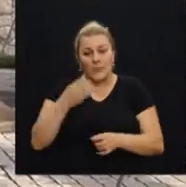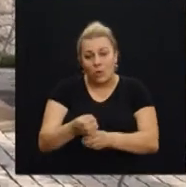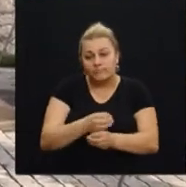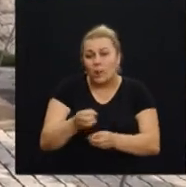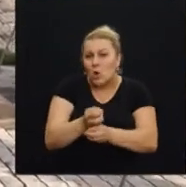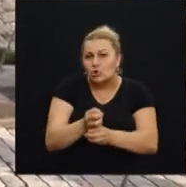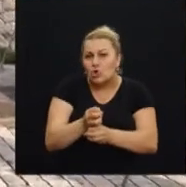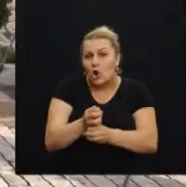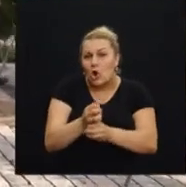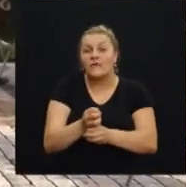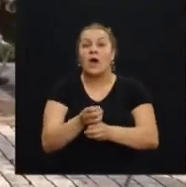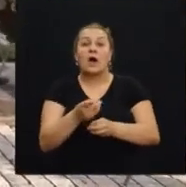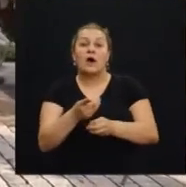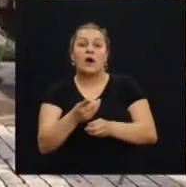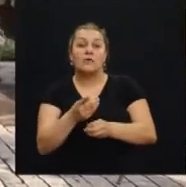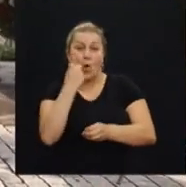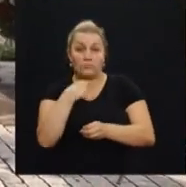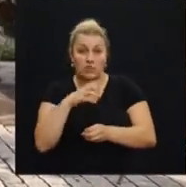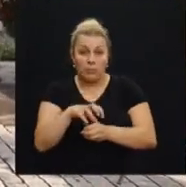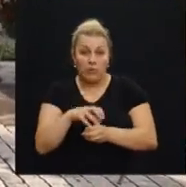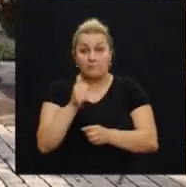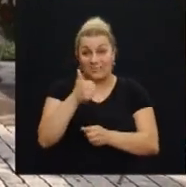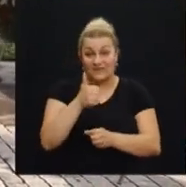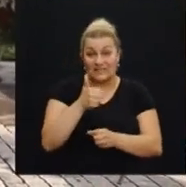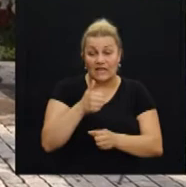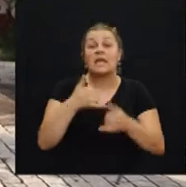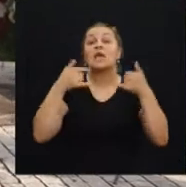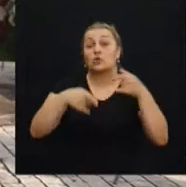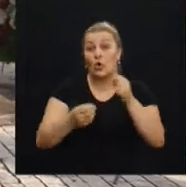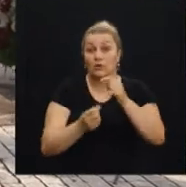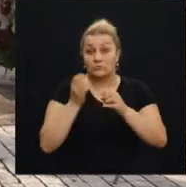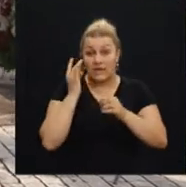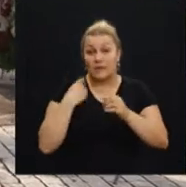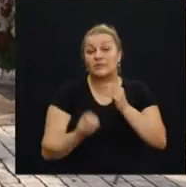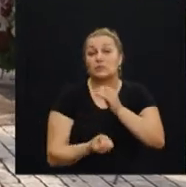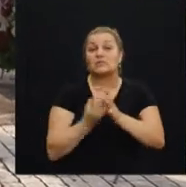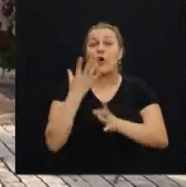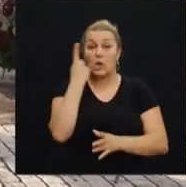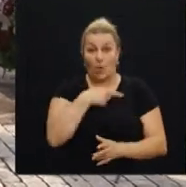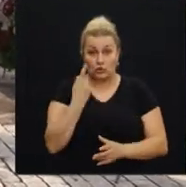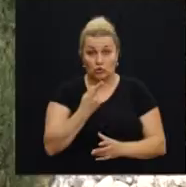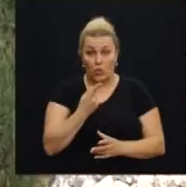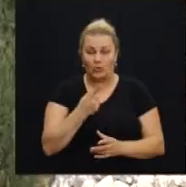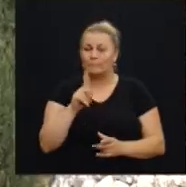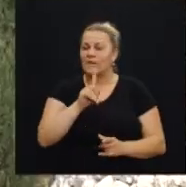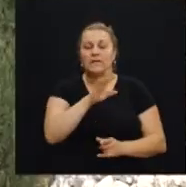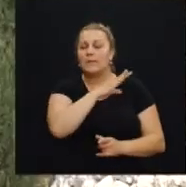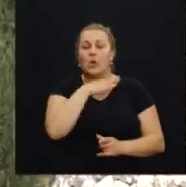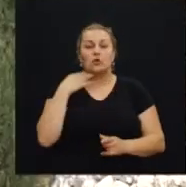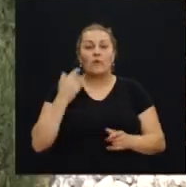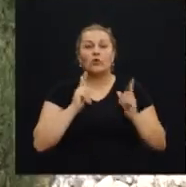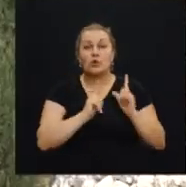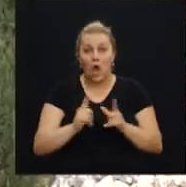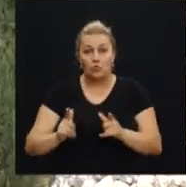omiške bojne, prva satnija, i tog dana smo stvorili omišku bojnu. Kako nije bilo dovoljno naoružanja,